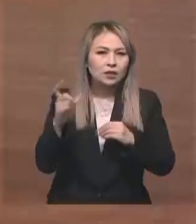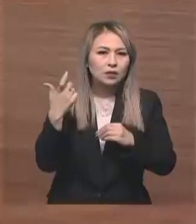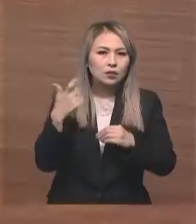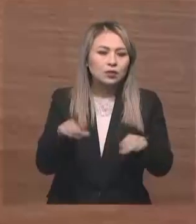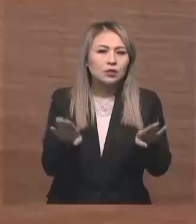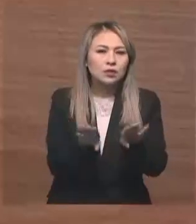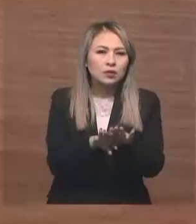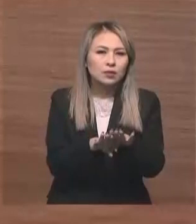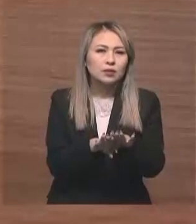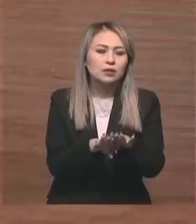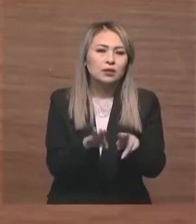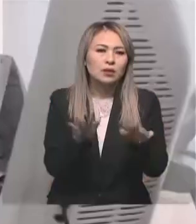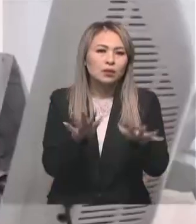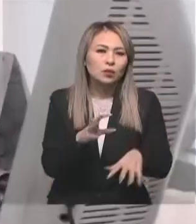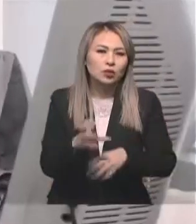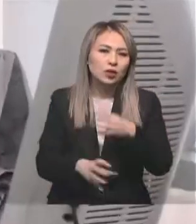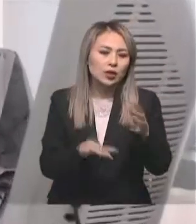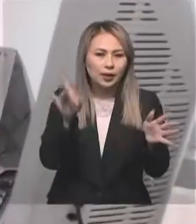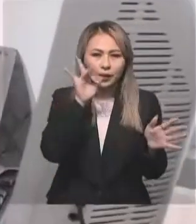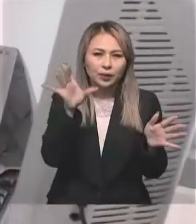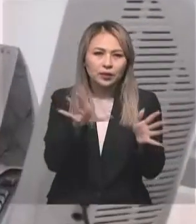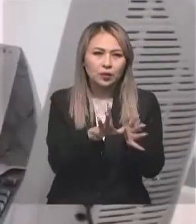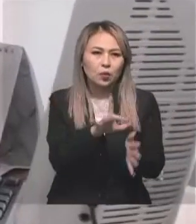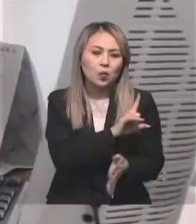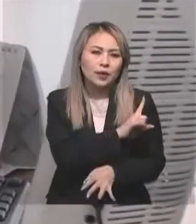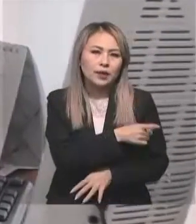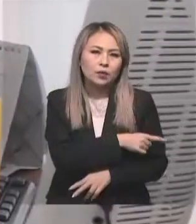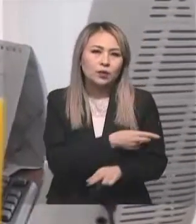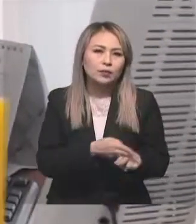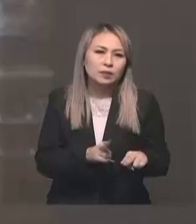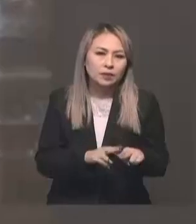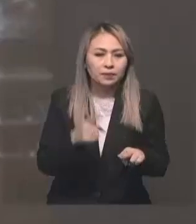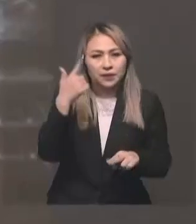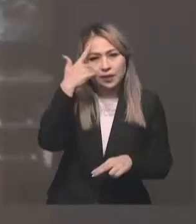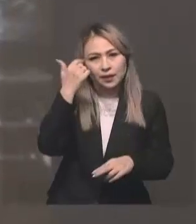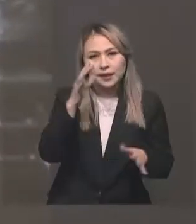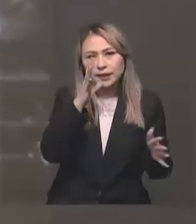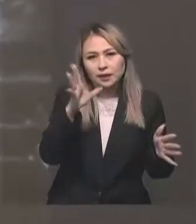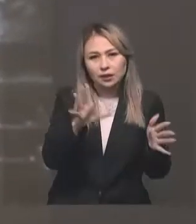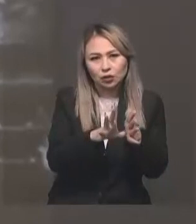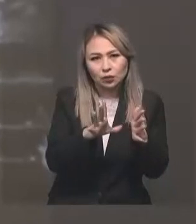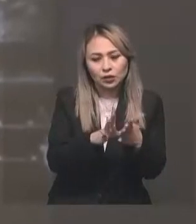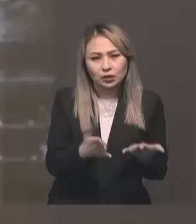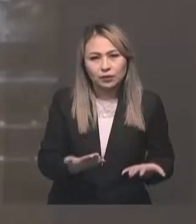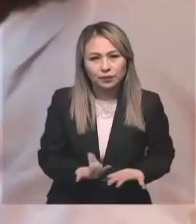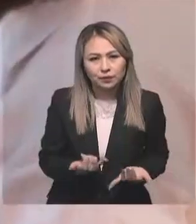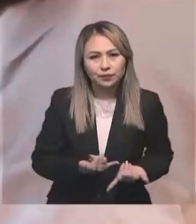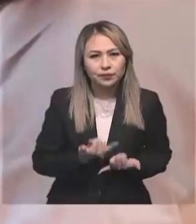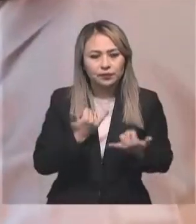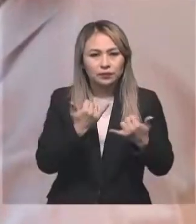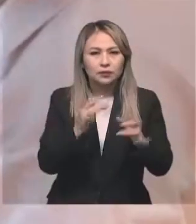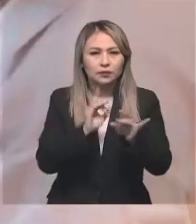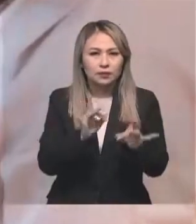Академик Екібастұздың сарқылмас кені әлем бойынша рекордтық қуаттылыққа ие болатынын біліп, әрі энергетиканың күре тамырына